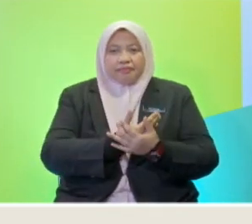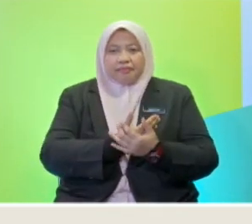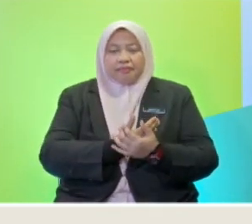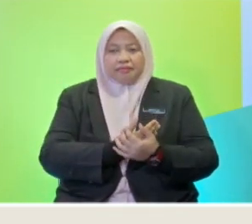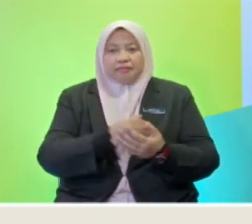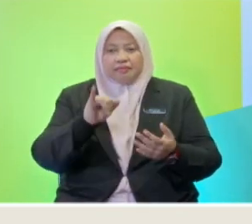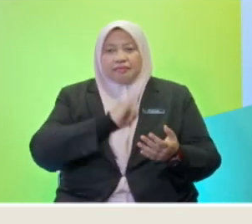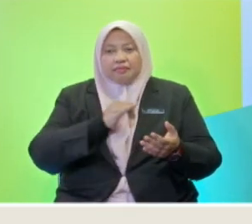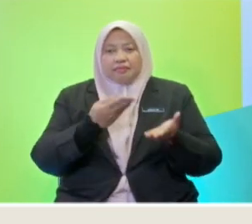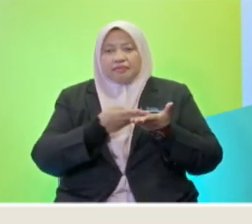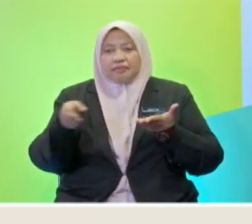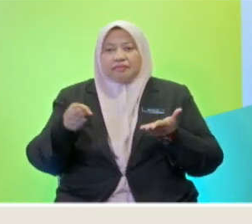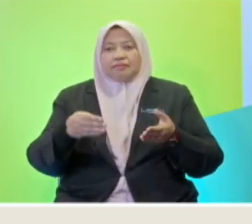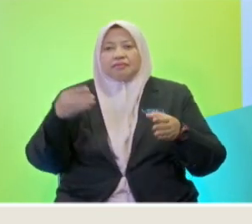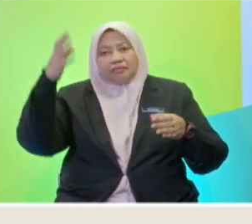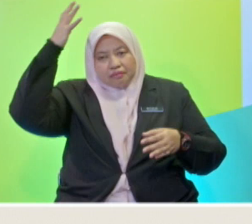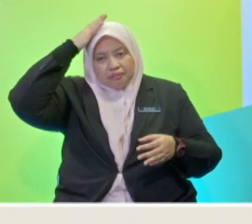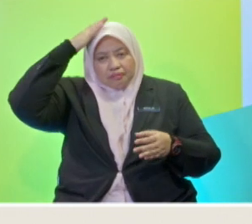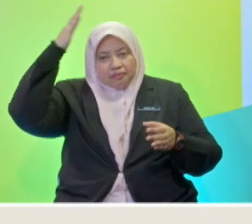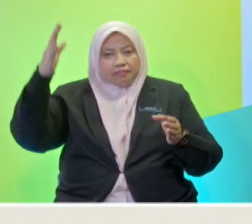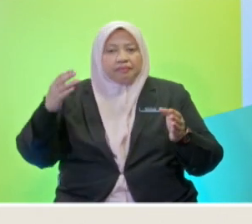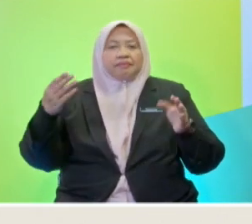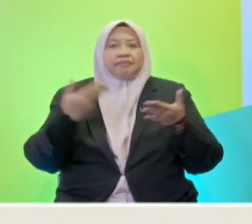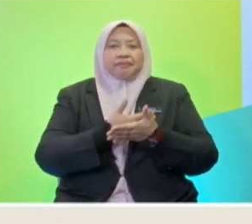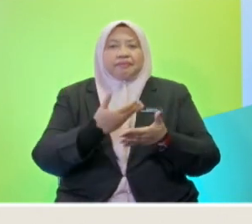saya beli topi baru